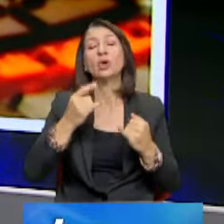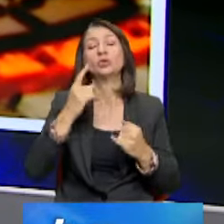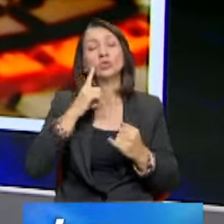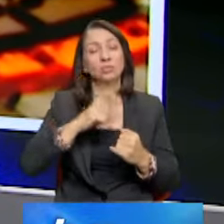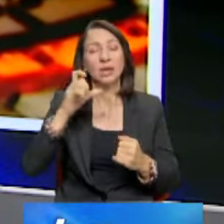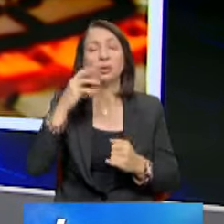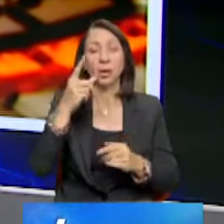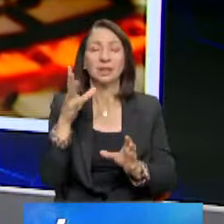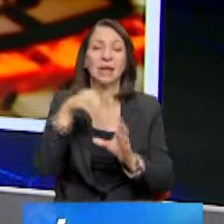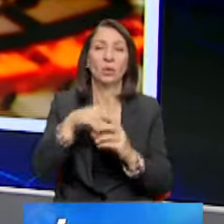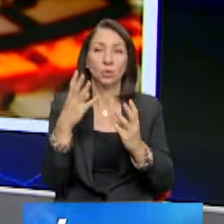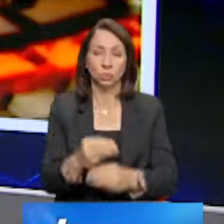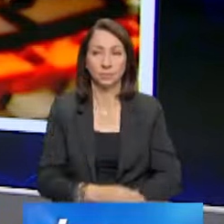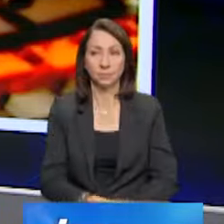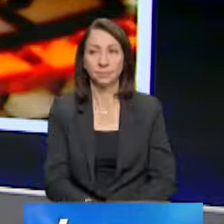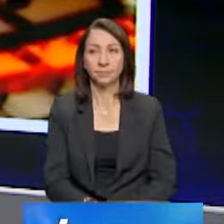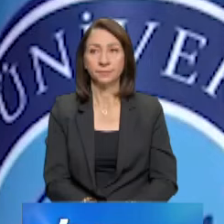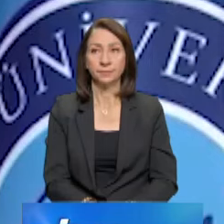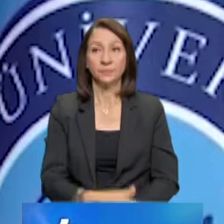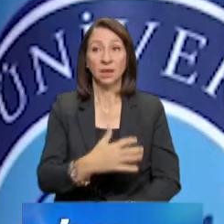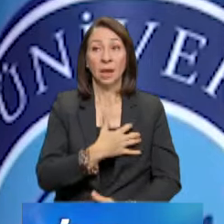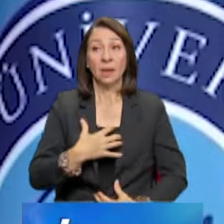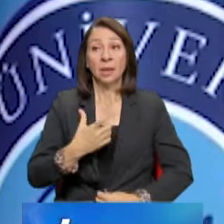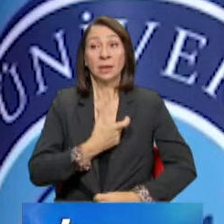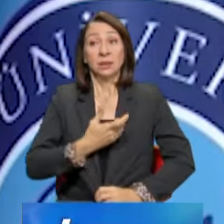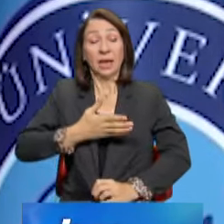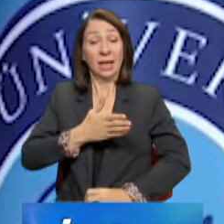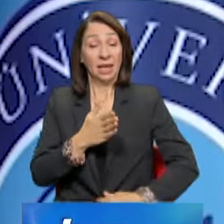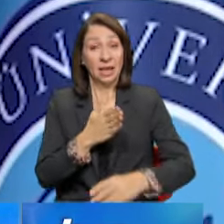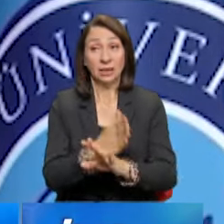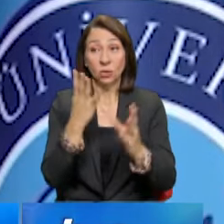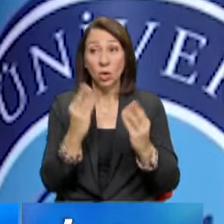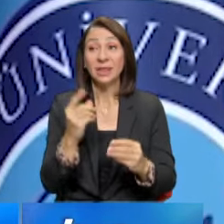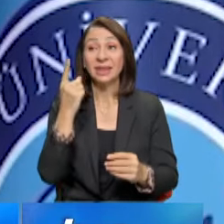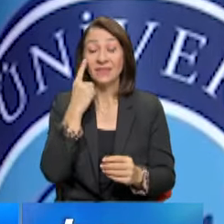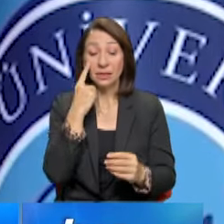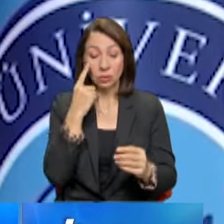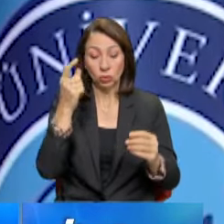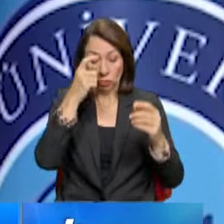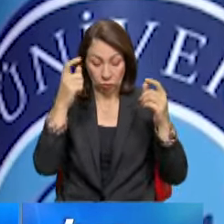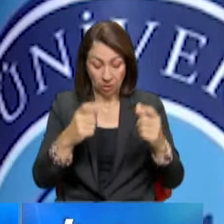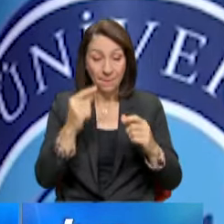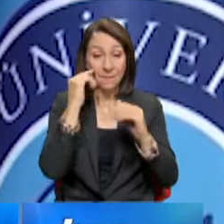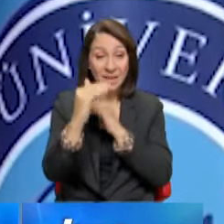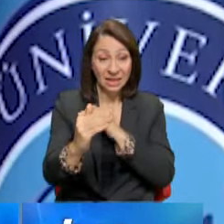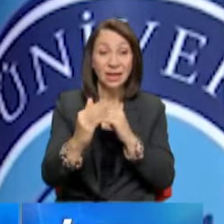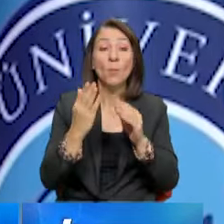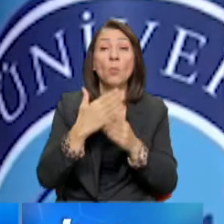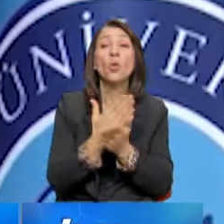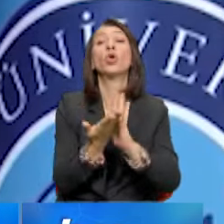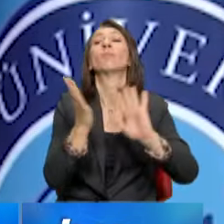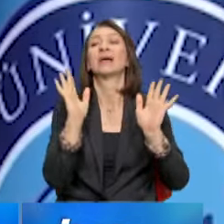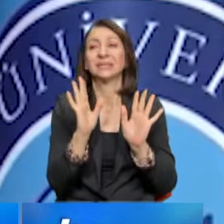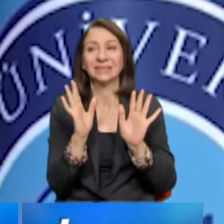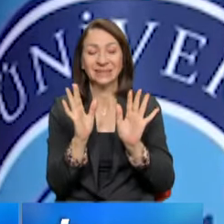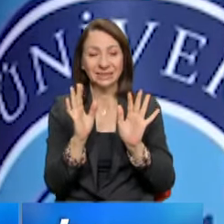Cumhurbaşkanı Erdoğan da dahil oldu. Anayasada asıl olan devletin ülkesi ve milletiyle bölünmez bütünlüğü